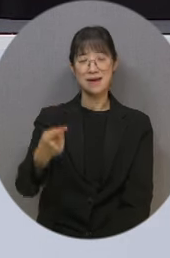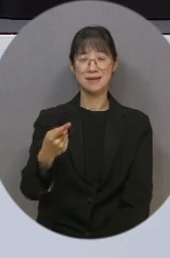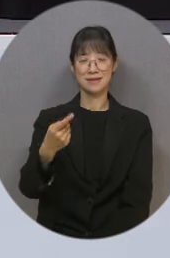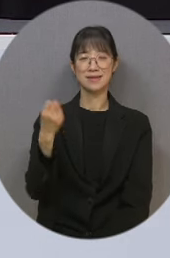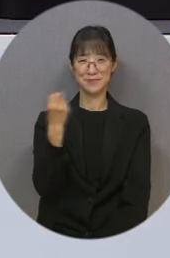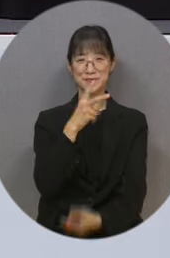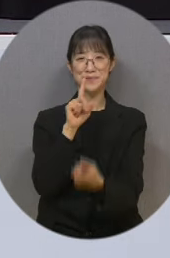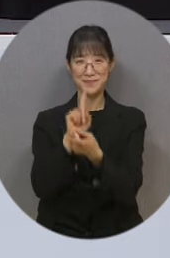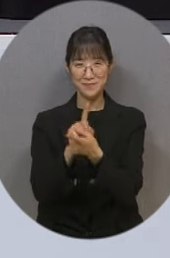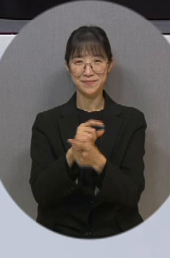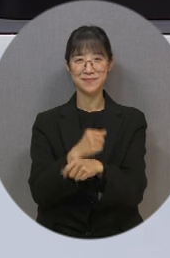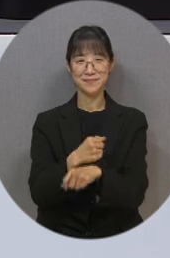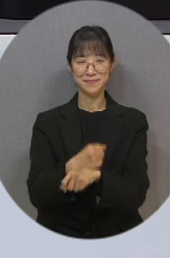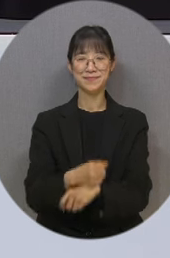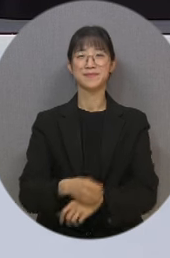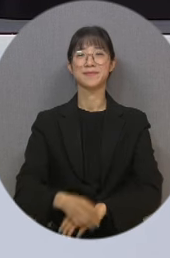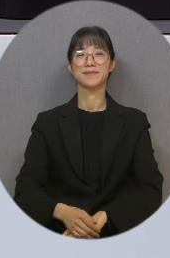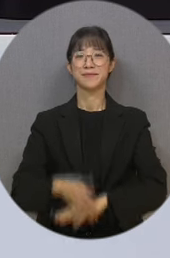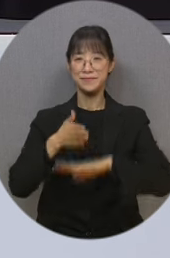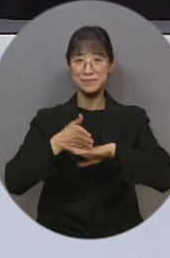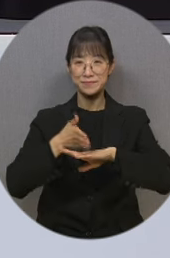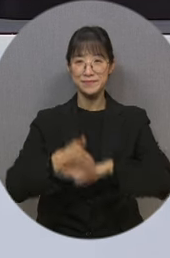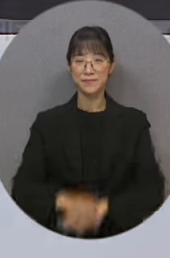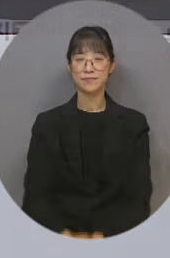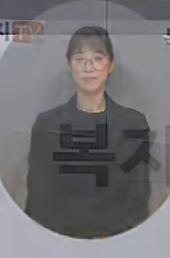신문고에서 다시 뵙겠습니다